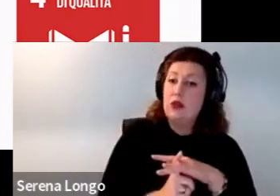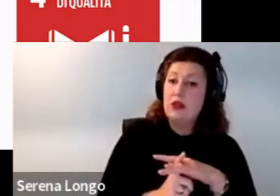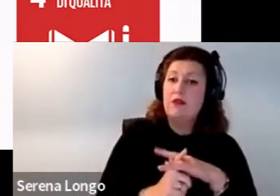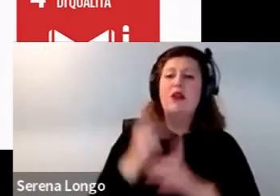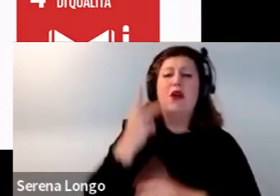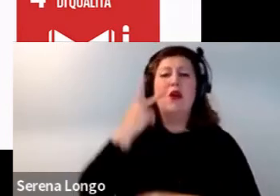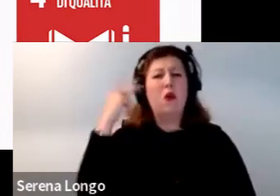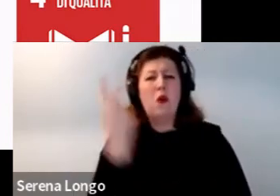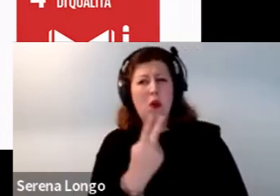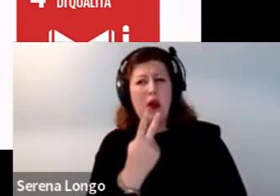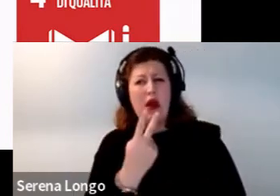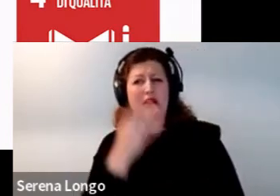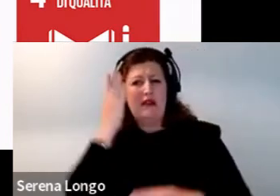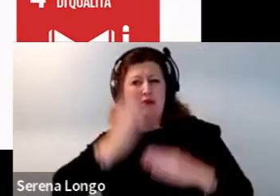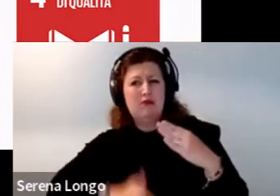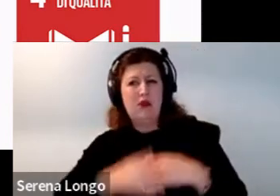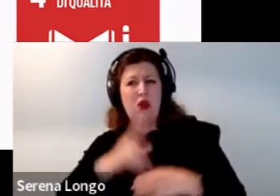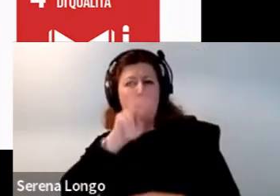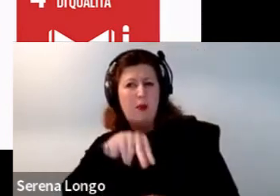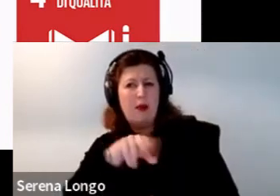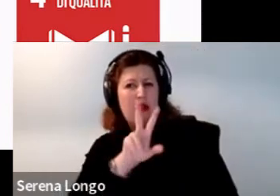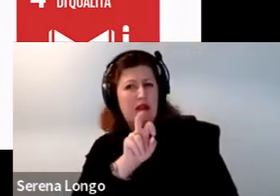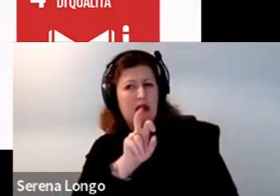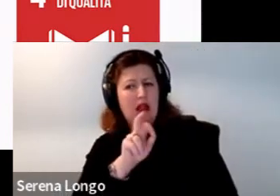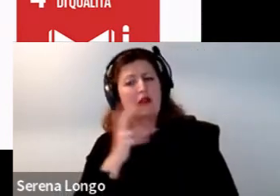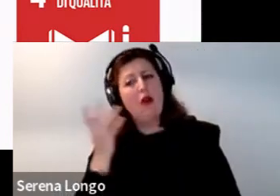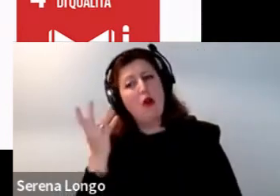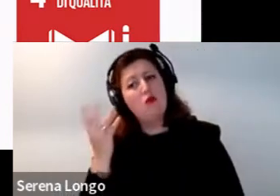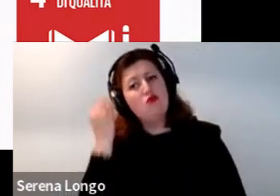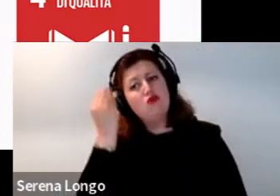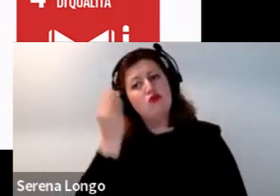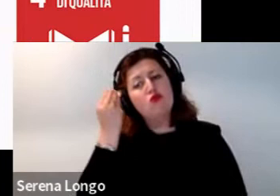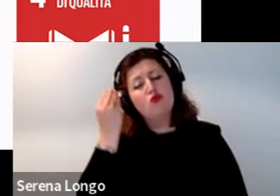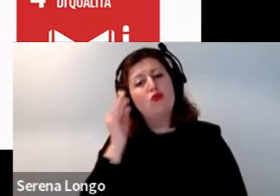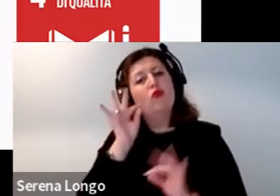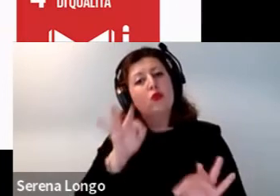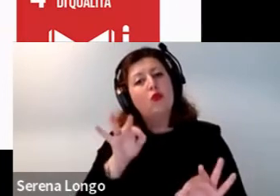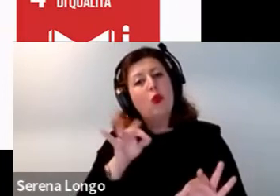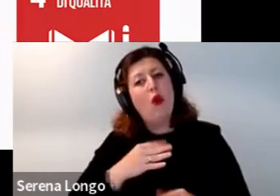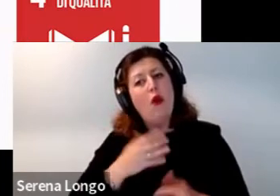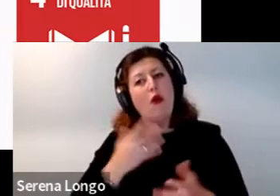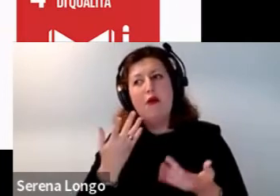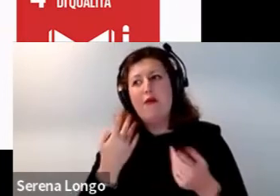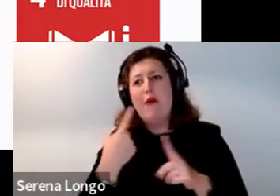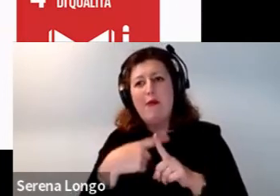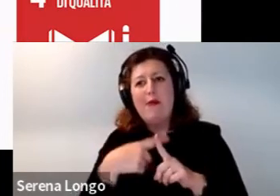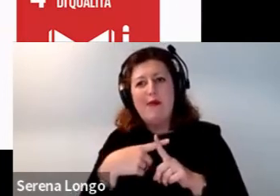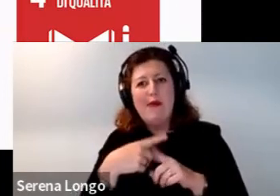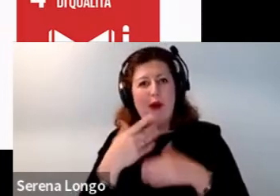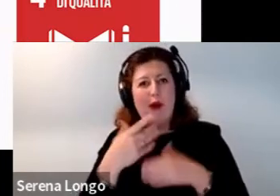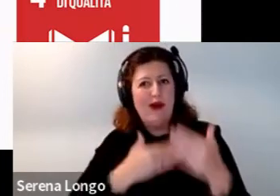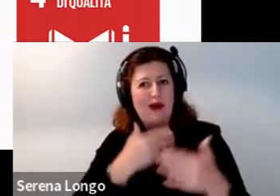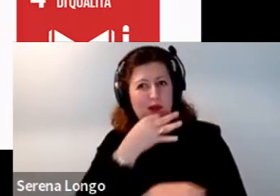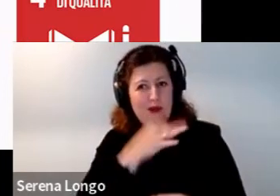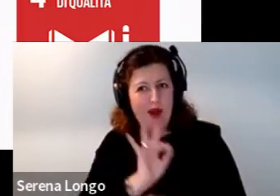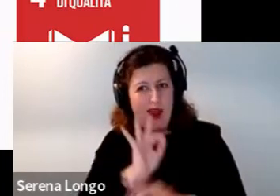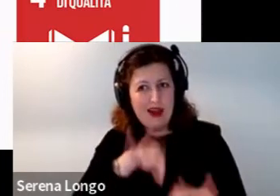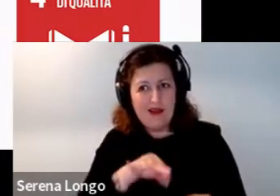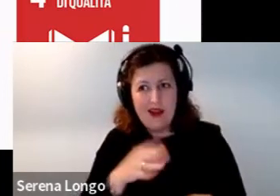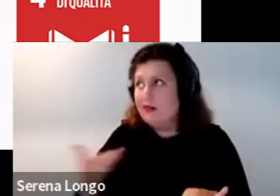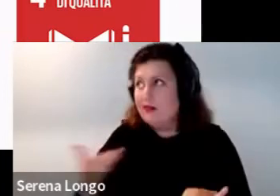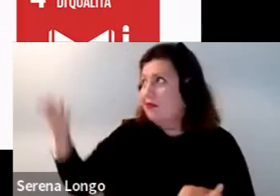scadenza 2030 è una scadenza molto ottimistica, visto le condizioni, le varie situazioni a